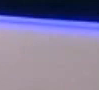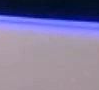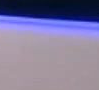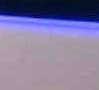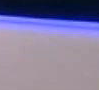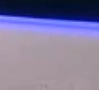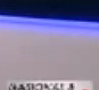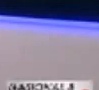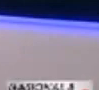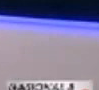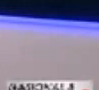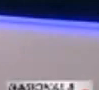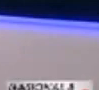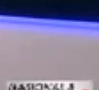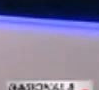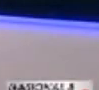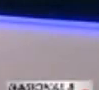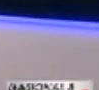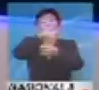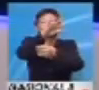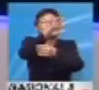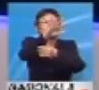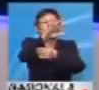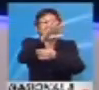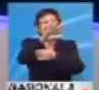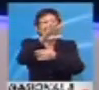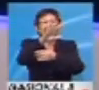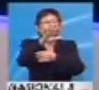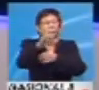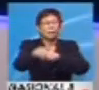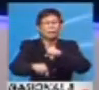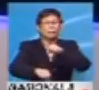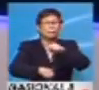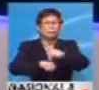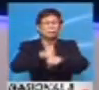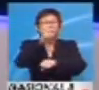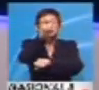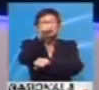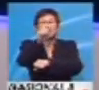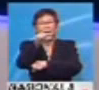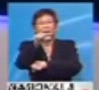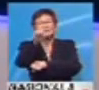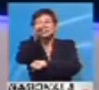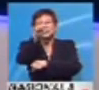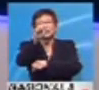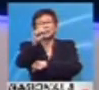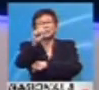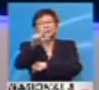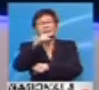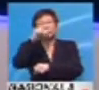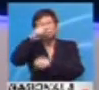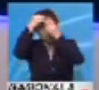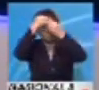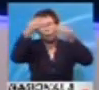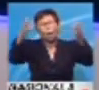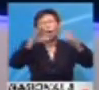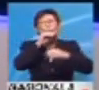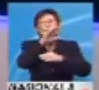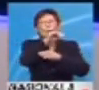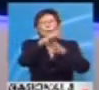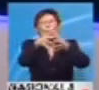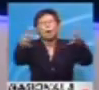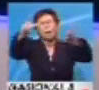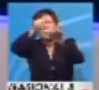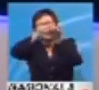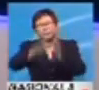tuntutan tunggakan Elang membabitkan 54 Terangkanlah tidak perlu diperbesarkan kepada media kedua